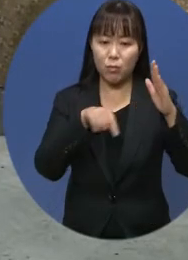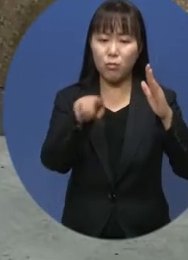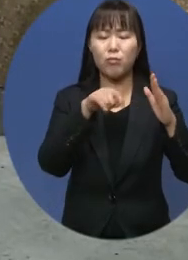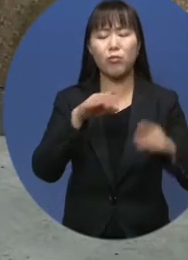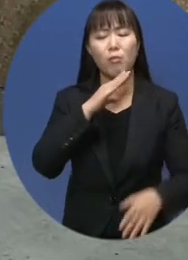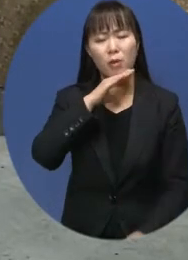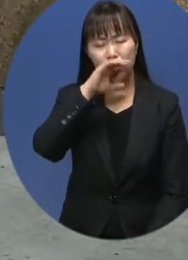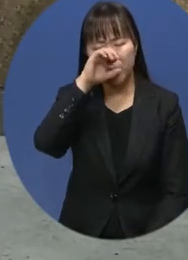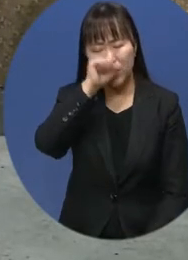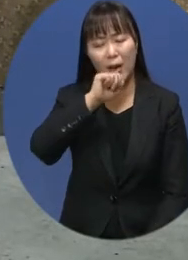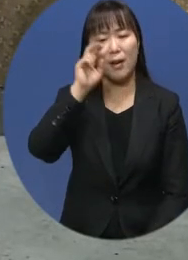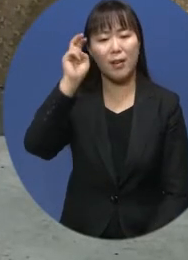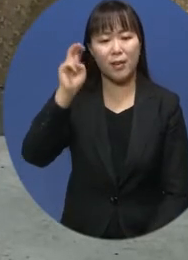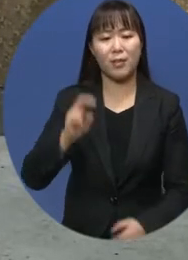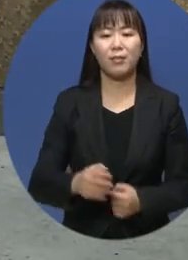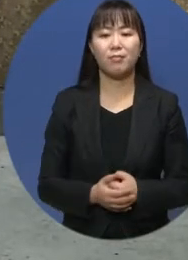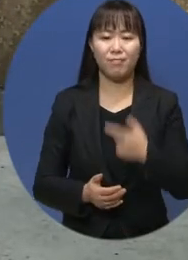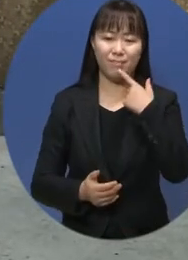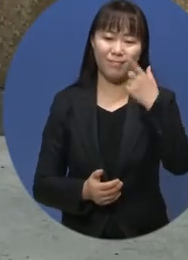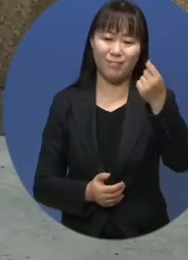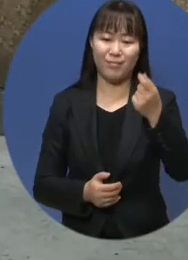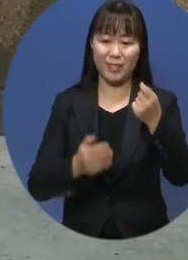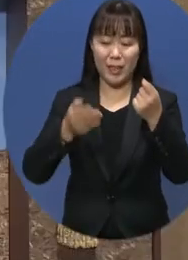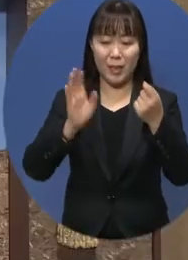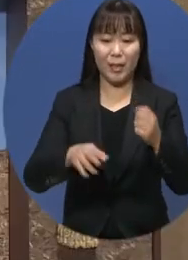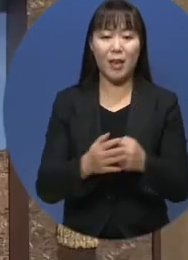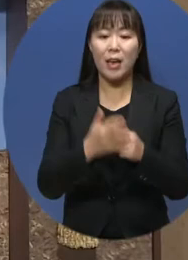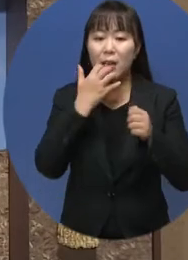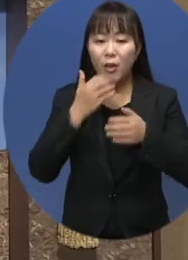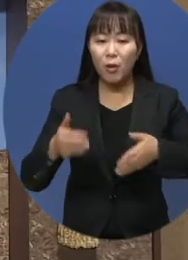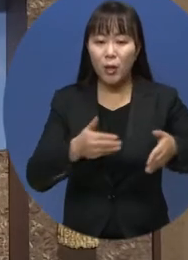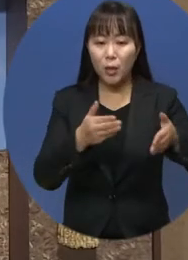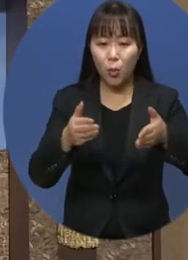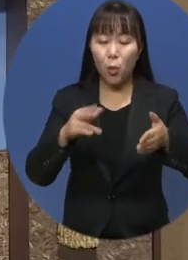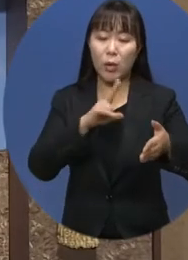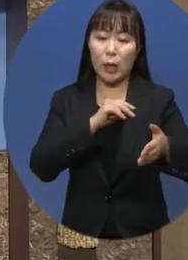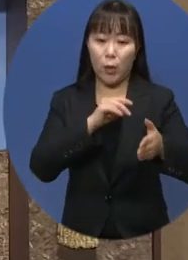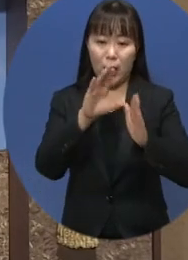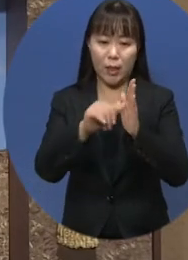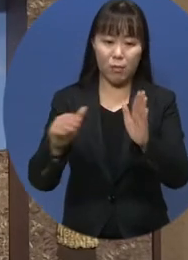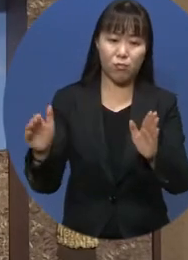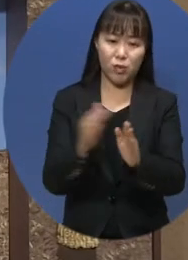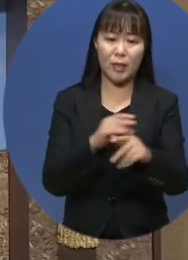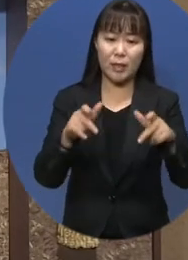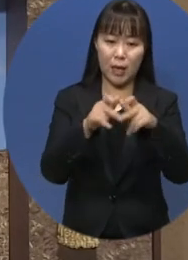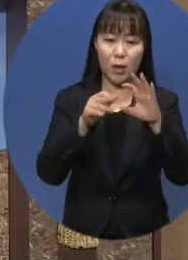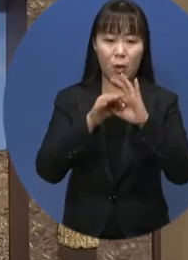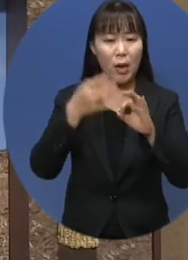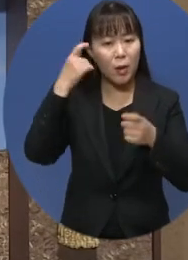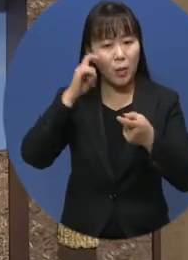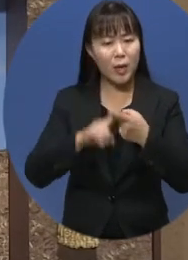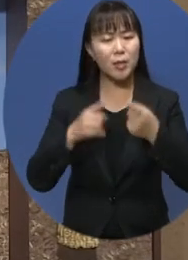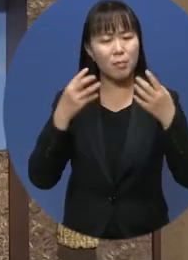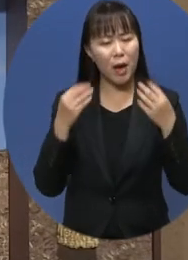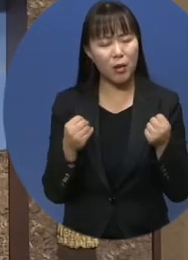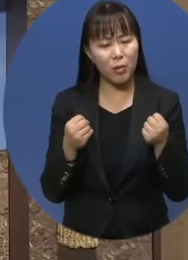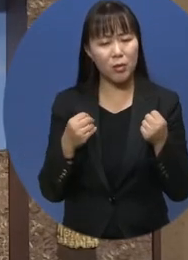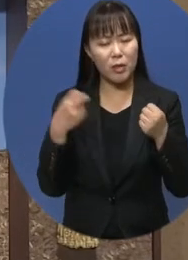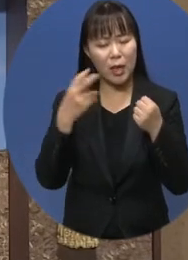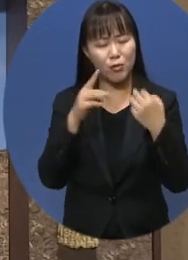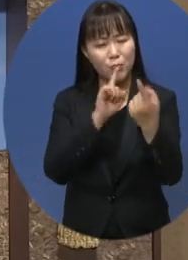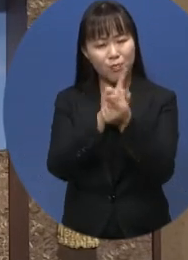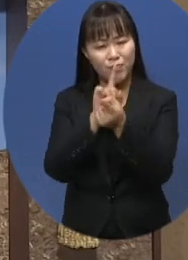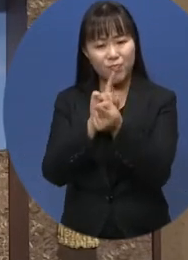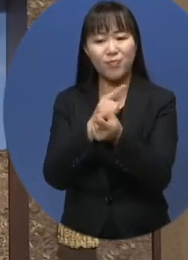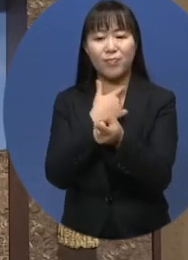좋아 하셨을 것 같아요 그럼 이제 사실은 경기도의원 할 때부터 제가 장애인들에 대한 관심을 많이 갖고 자주 만났거든요